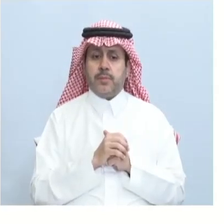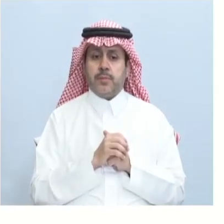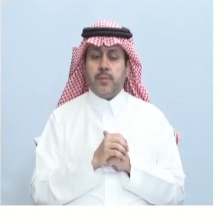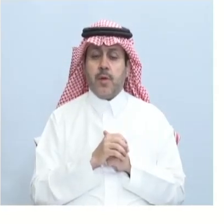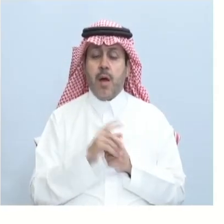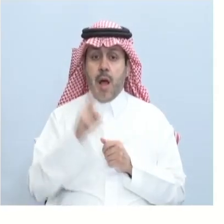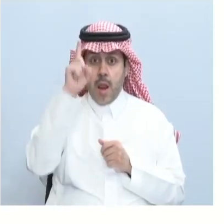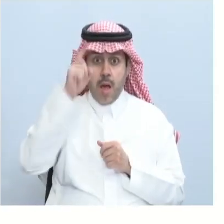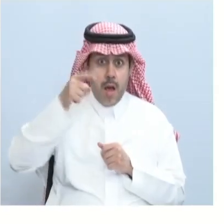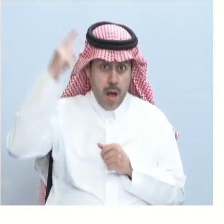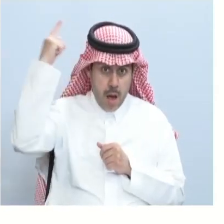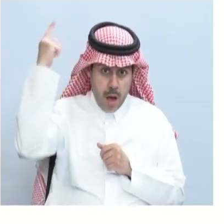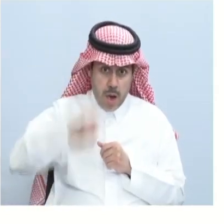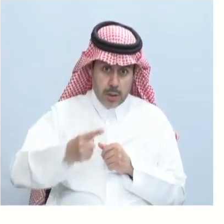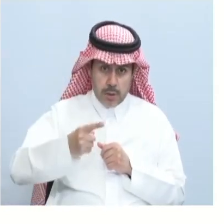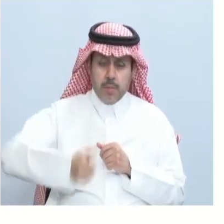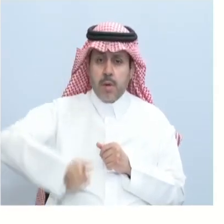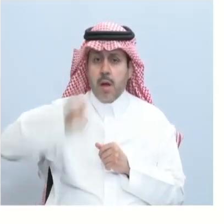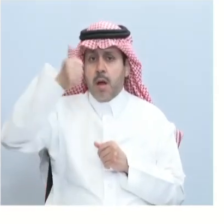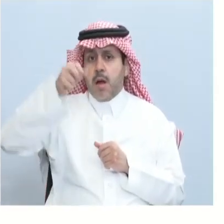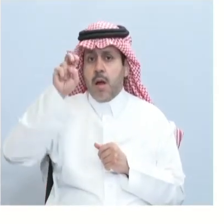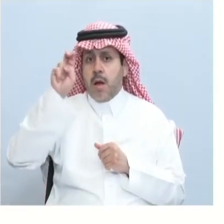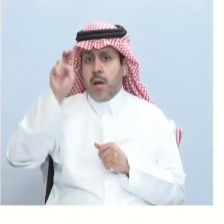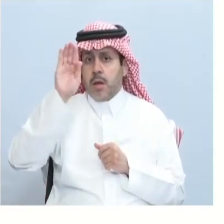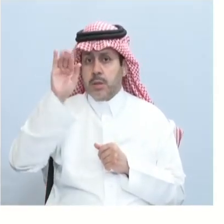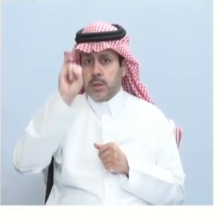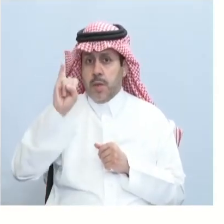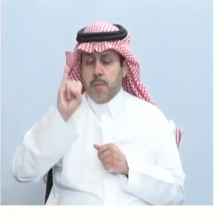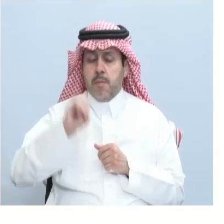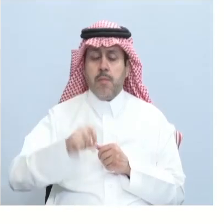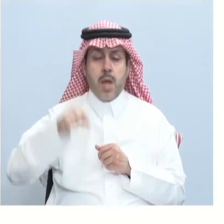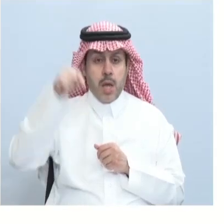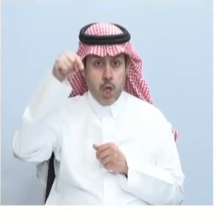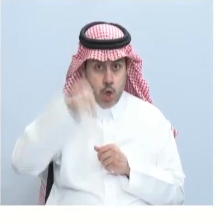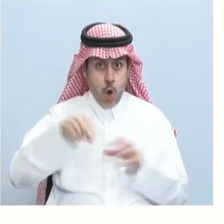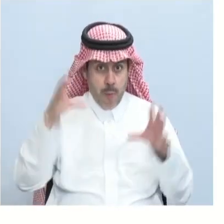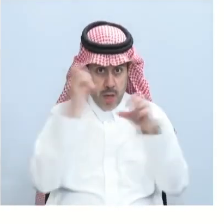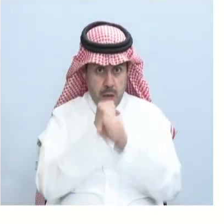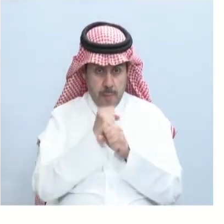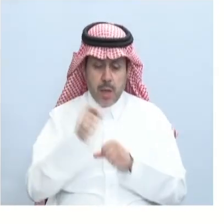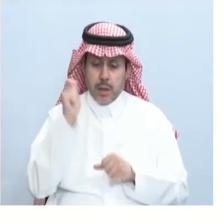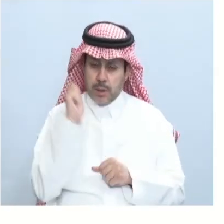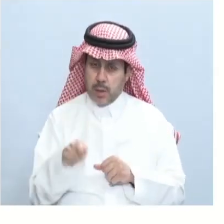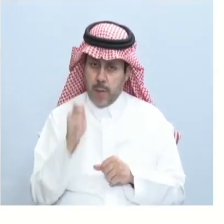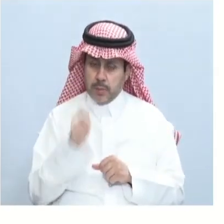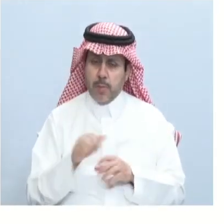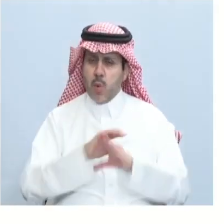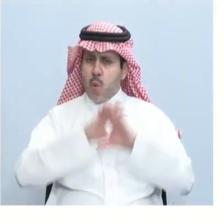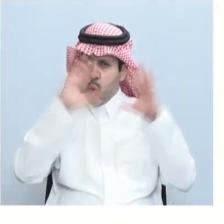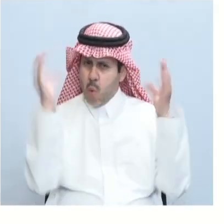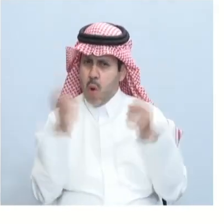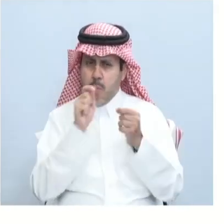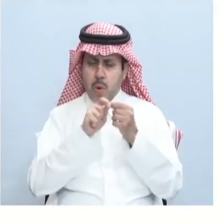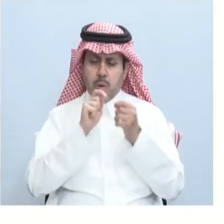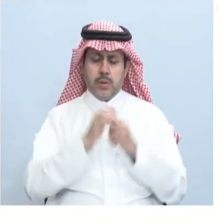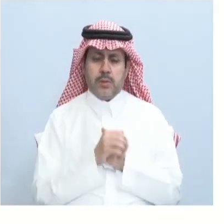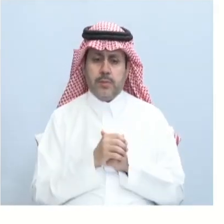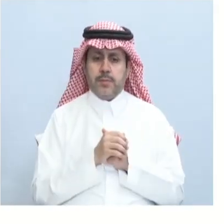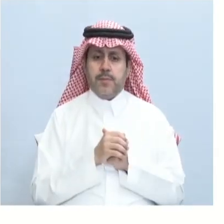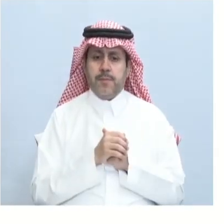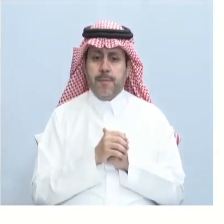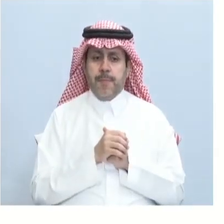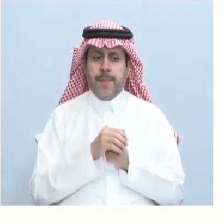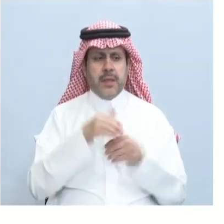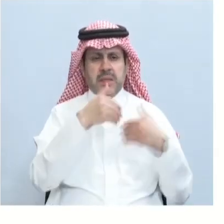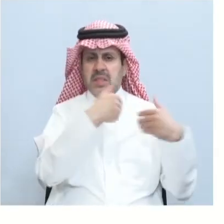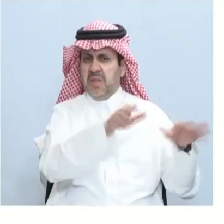واعرض عن المشركين بدعوه الحق التي امرك الله بها ولا تكترث بالمشركين